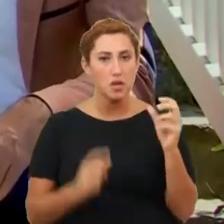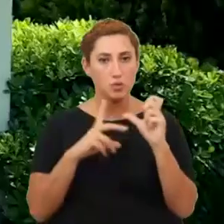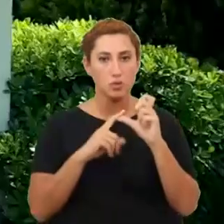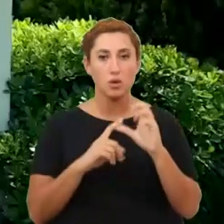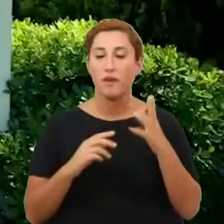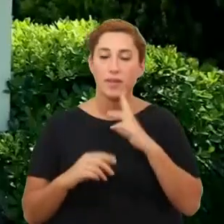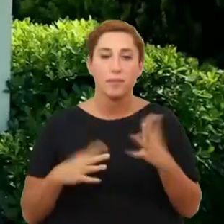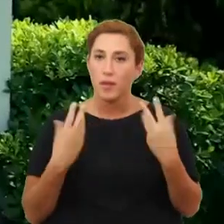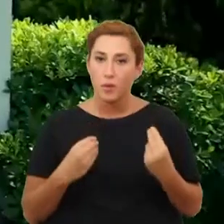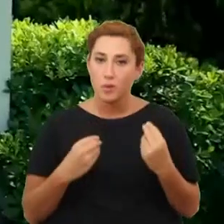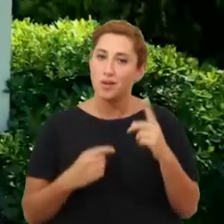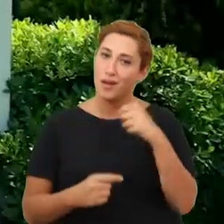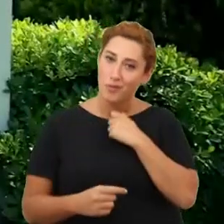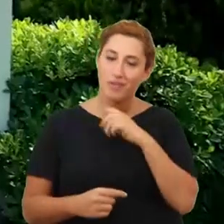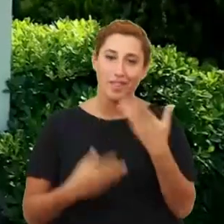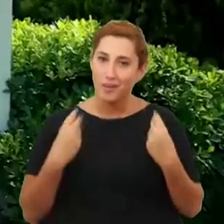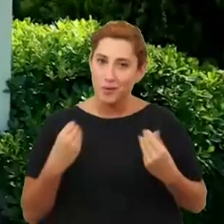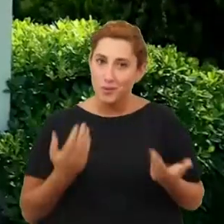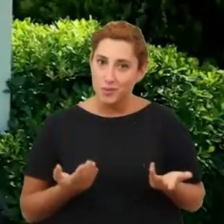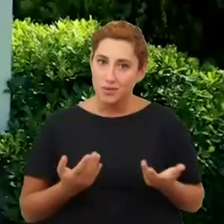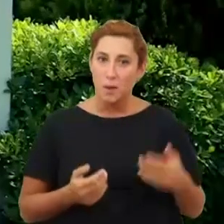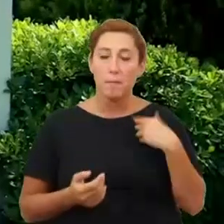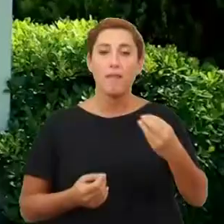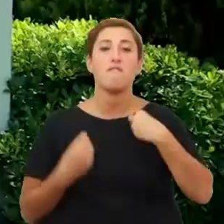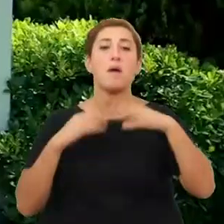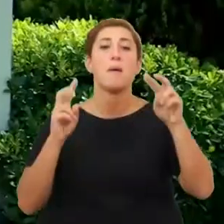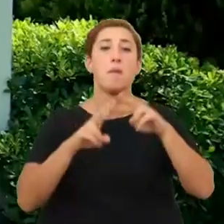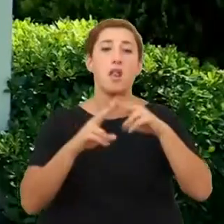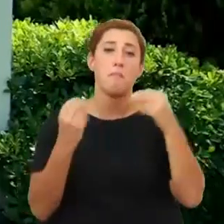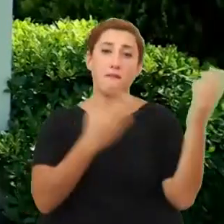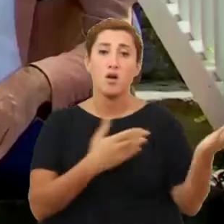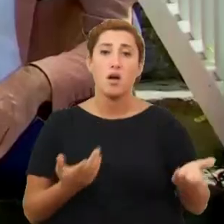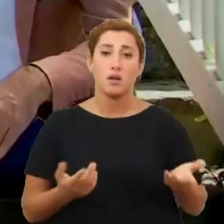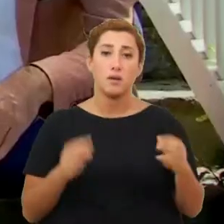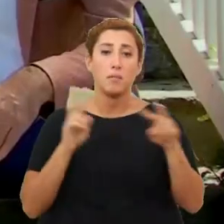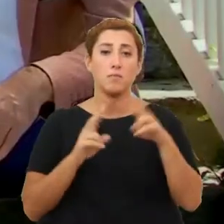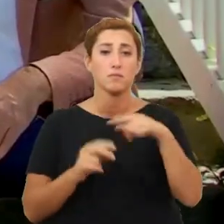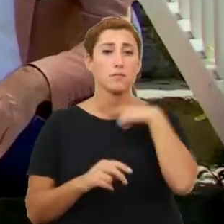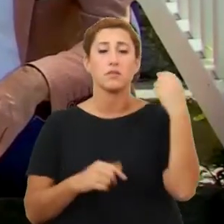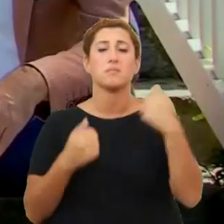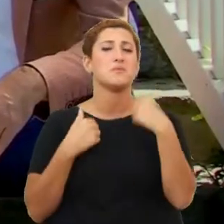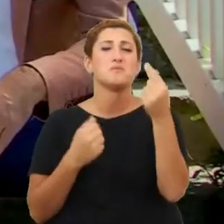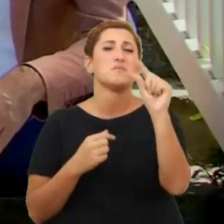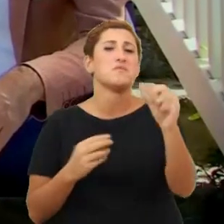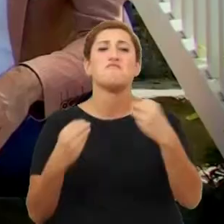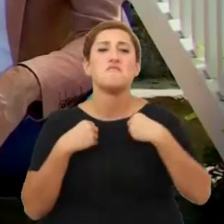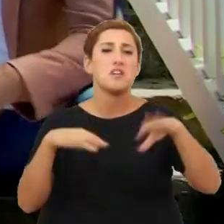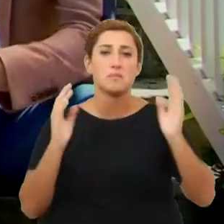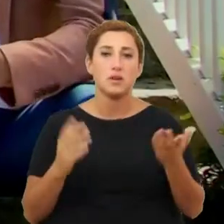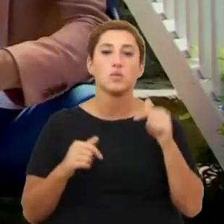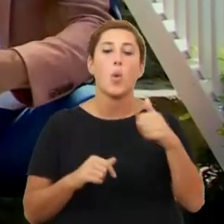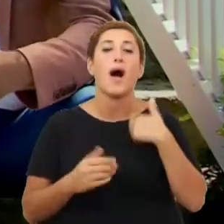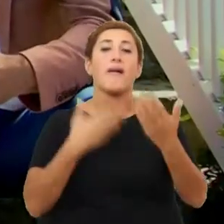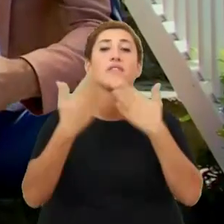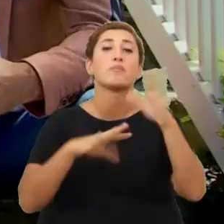Şükrü. Benim neresi güzel Allah aşkına, neresi güzel? Bana indirmedi ki, Meryem'e indirdi. Meryem hayatta bana koklatmaz ya. Ya